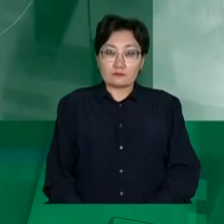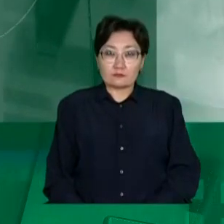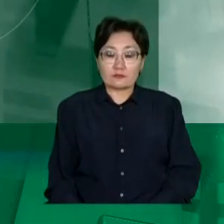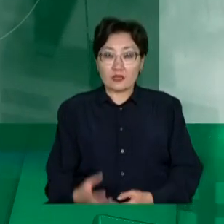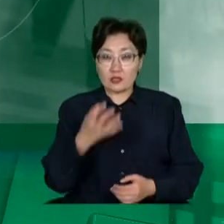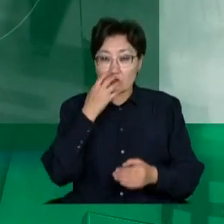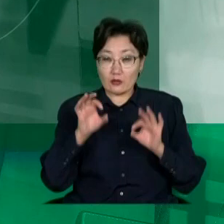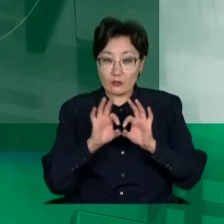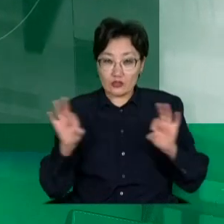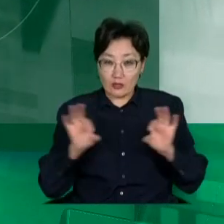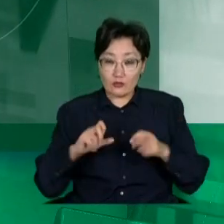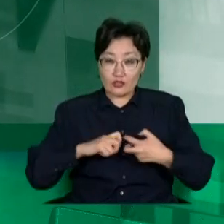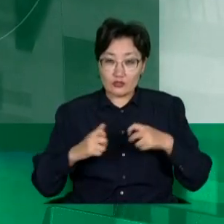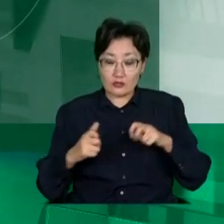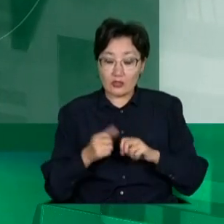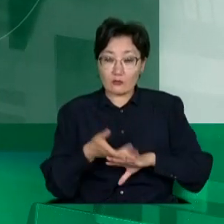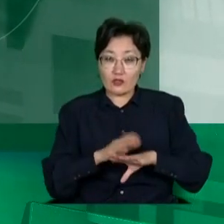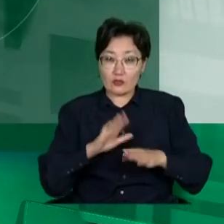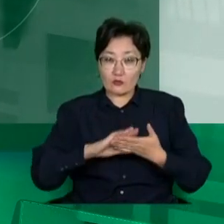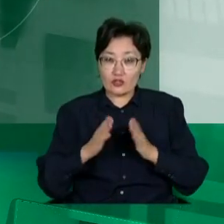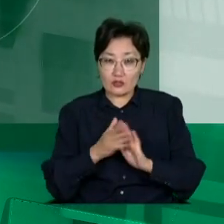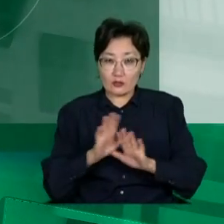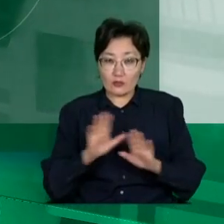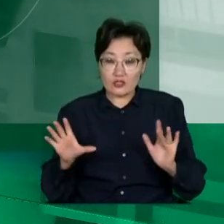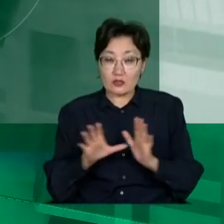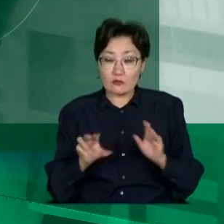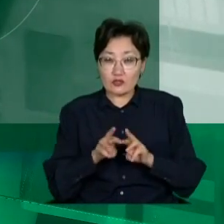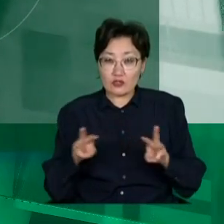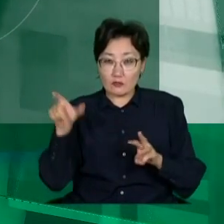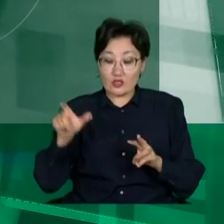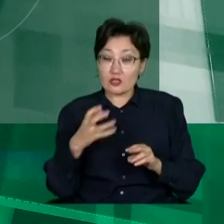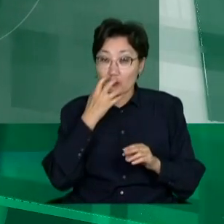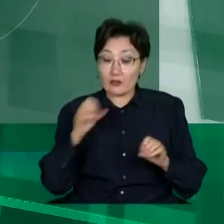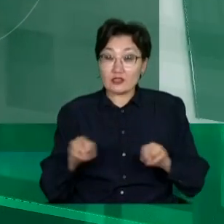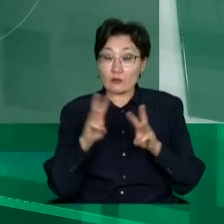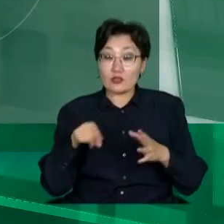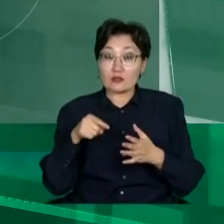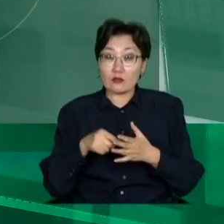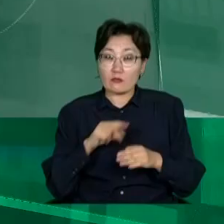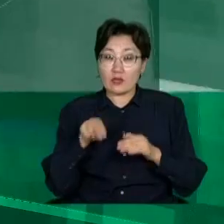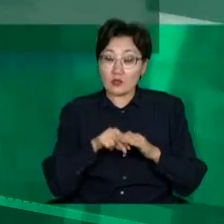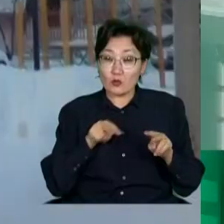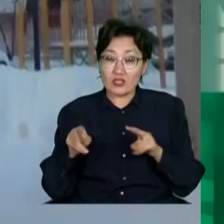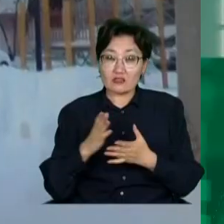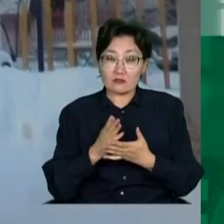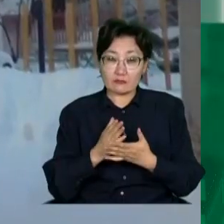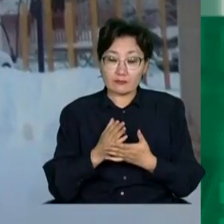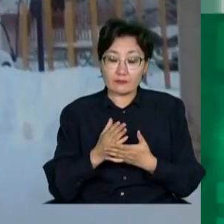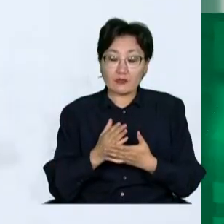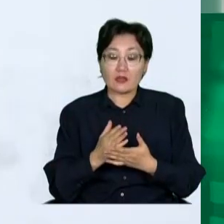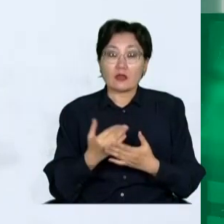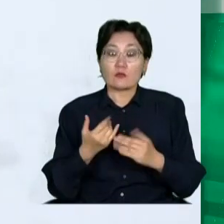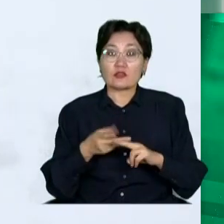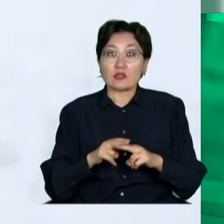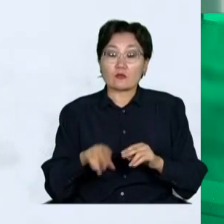Жылу желілеріндегі ақау төтенше жағдай емес. Энергетика министрі жылумен қамту мәселесі бақылауда дейді. Сынап